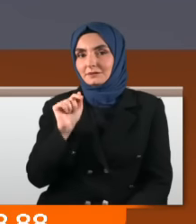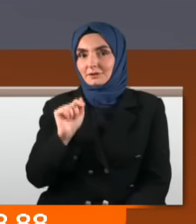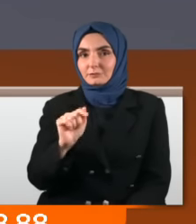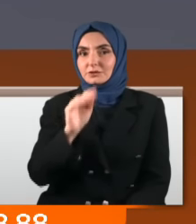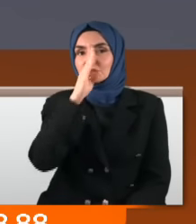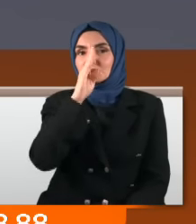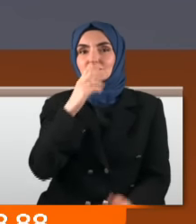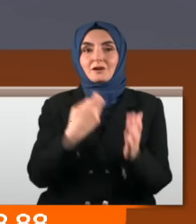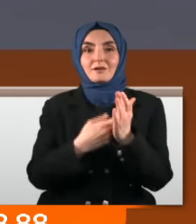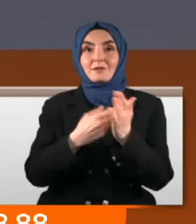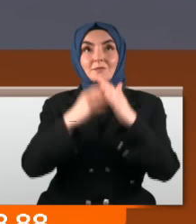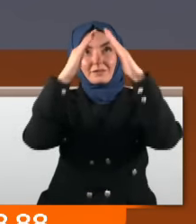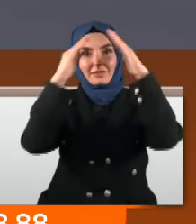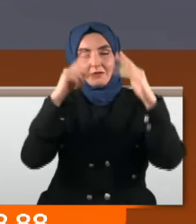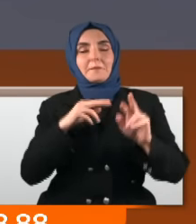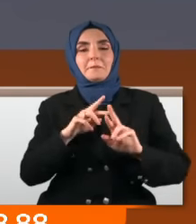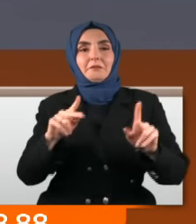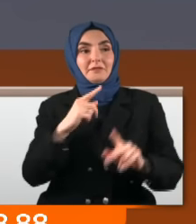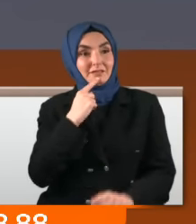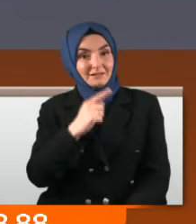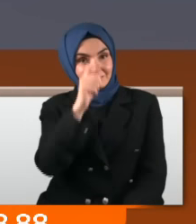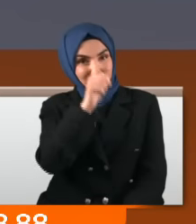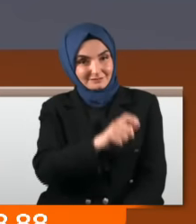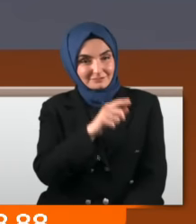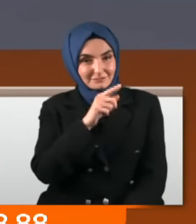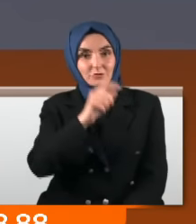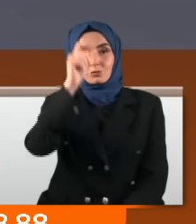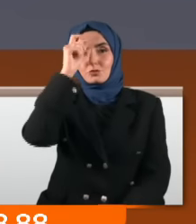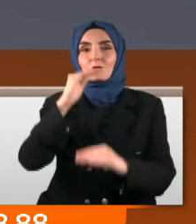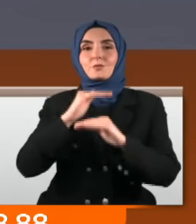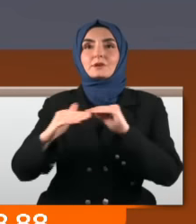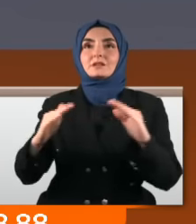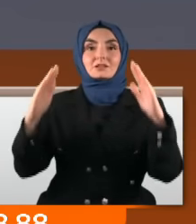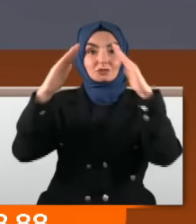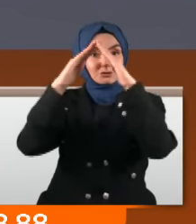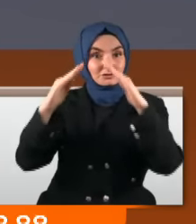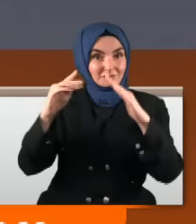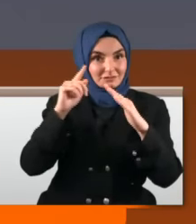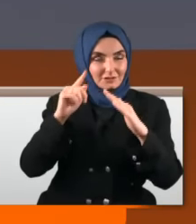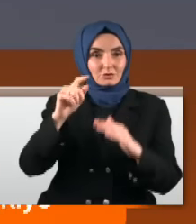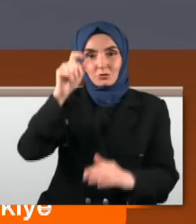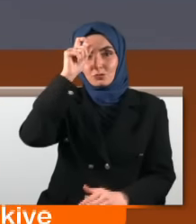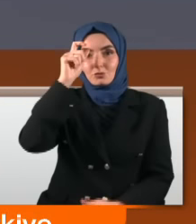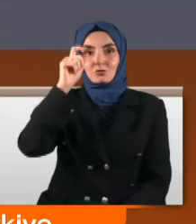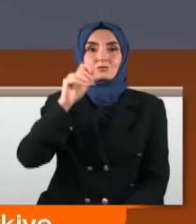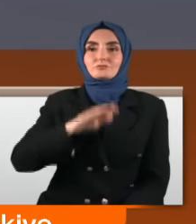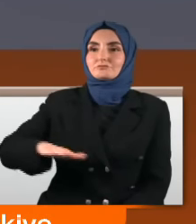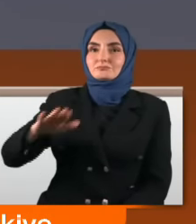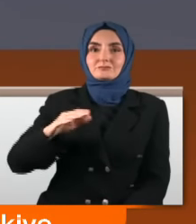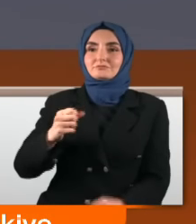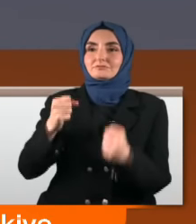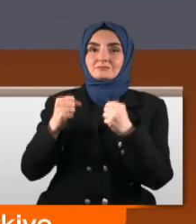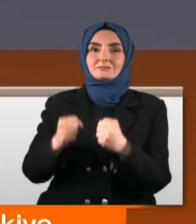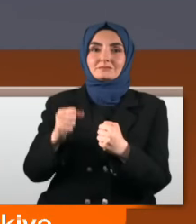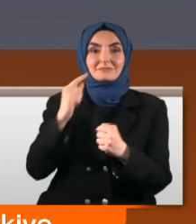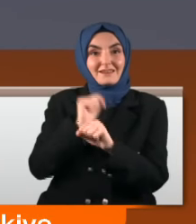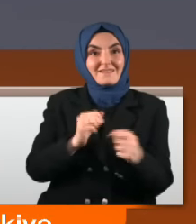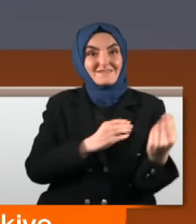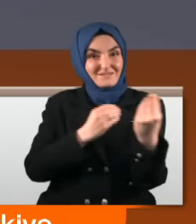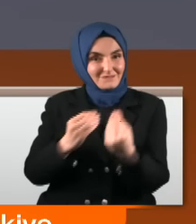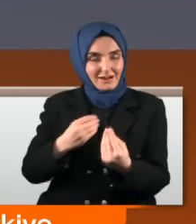kırdık diyenlerin Türk devletinin çatısını ve Türk milletinin varlığını dinamitlemesine asla fırsat verilmeyecektir. Türkiye